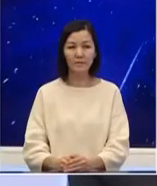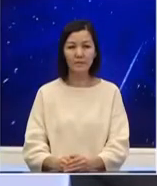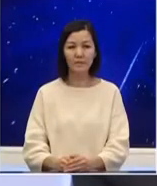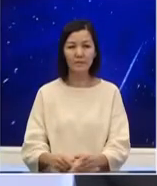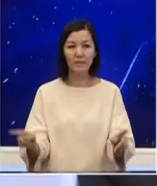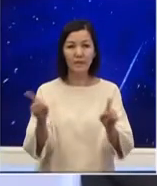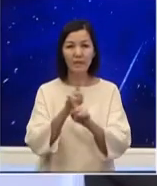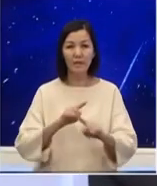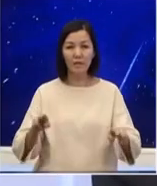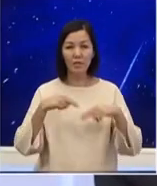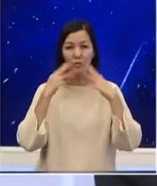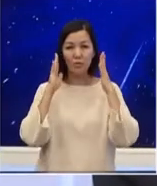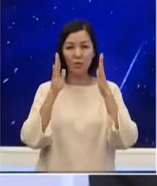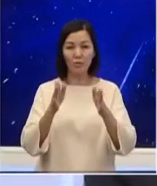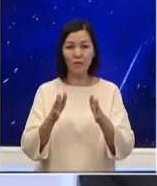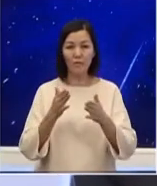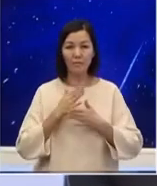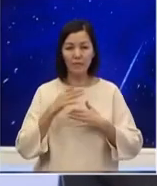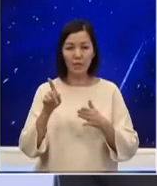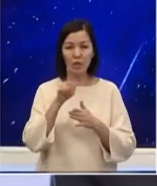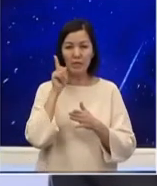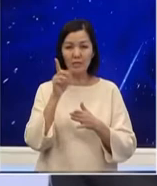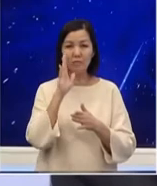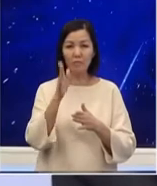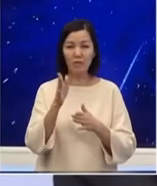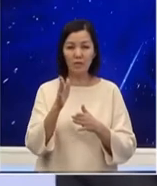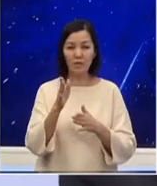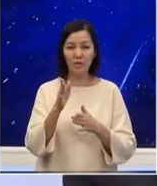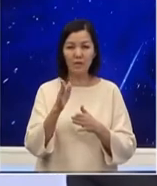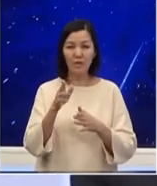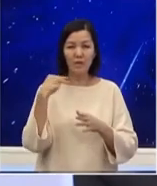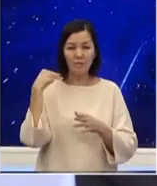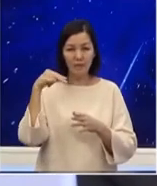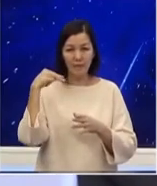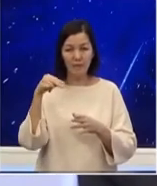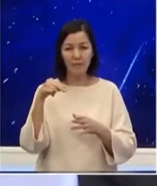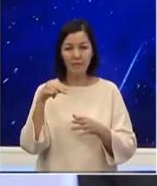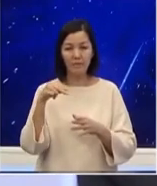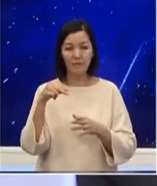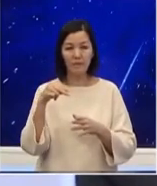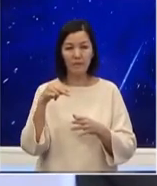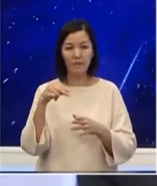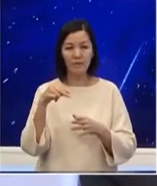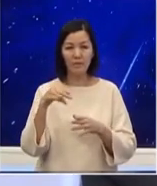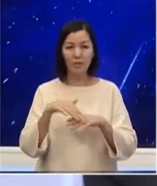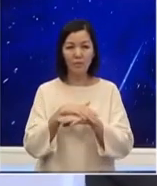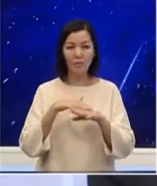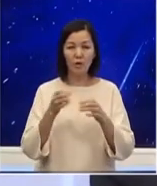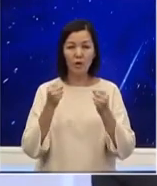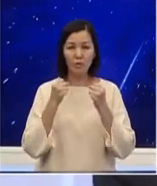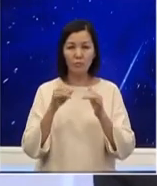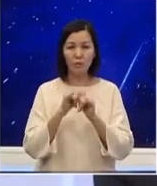Ерекше көңіл аударатын мәселе бұл біздің жастарымыздың болашағы. Президентіміз жаңағы бұқаралық спорт